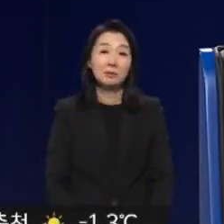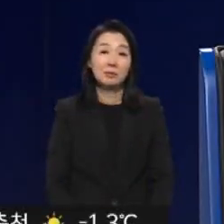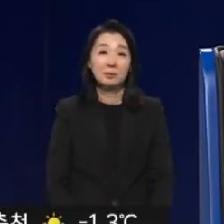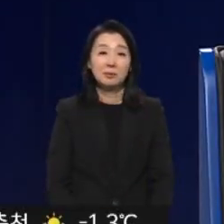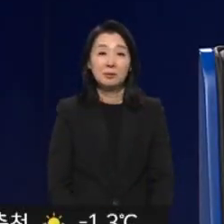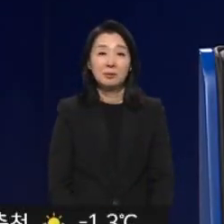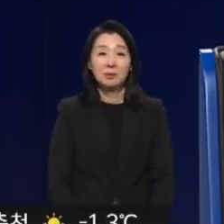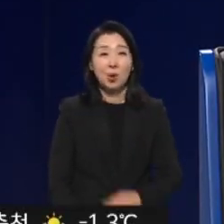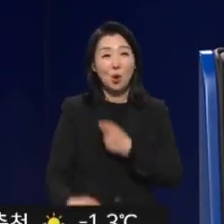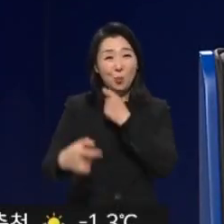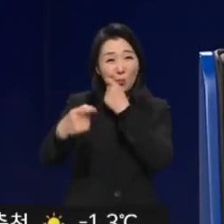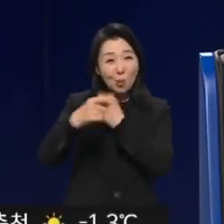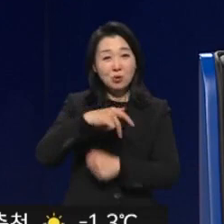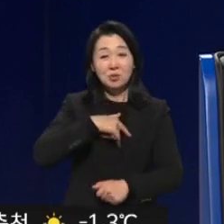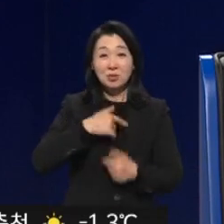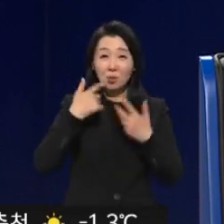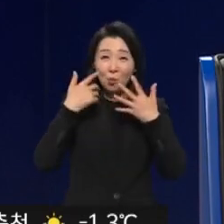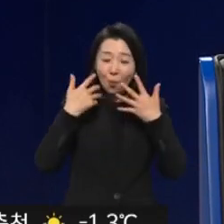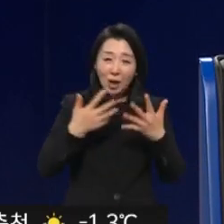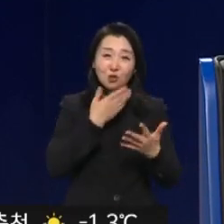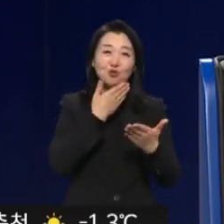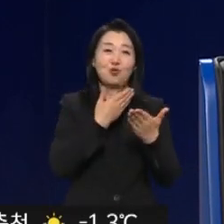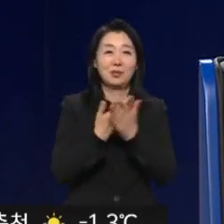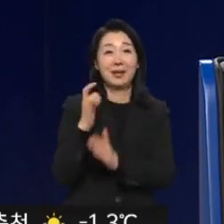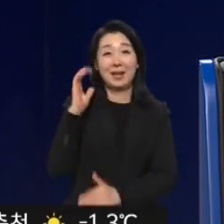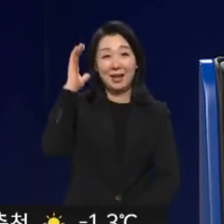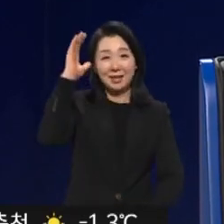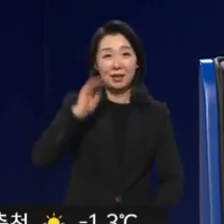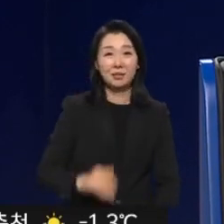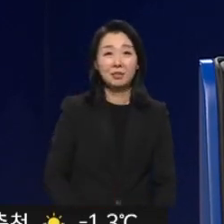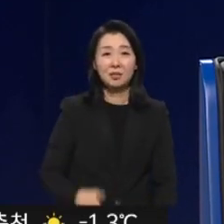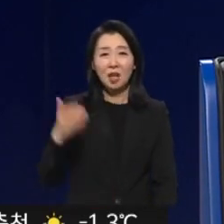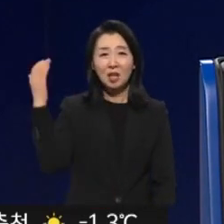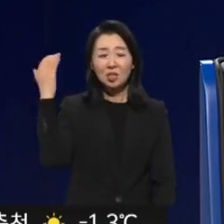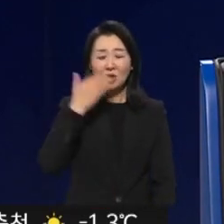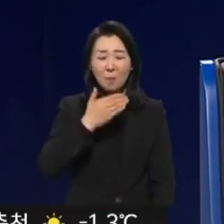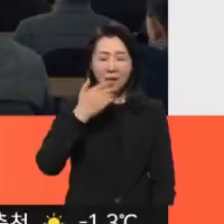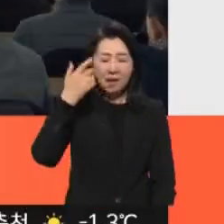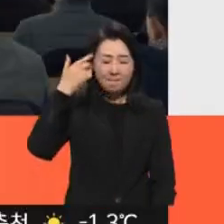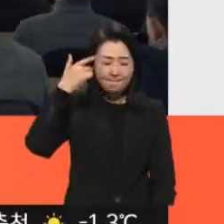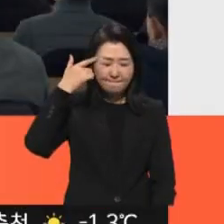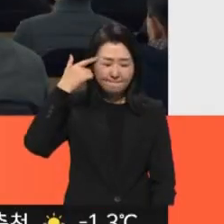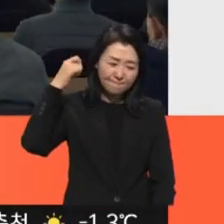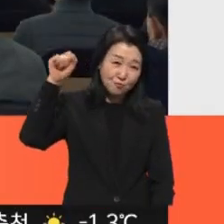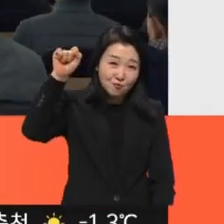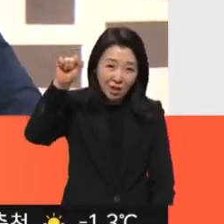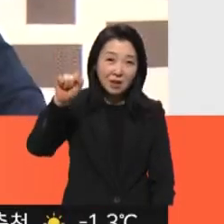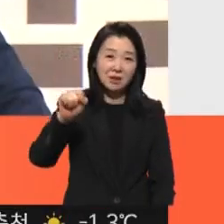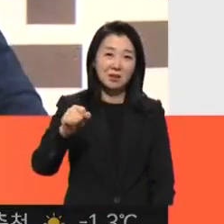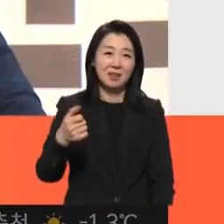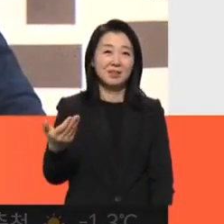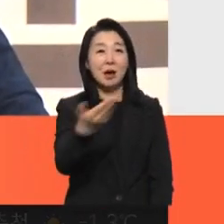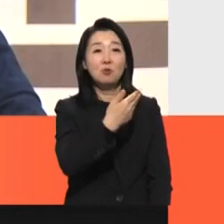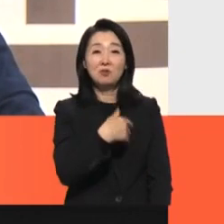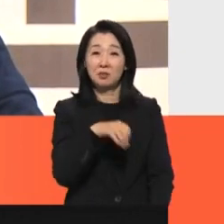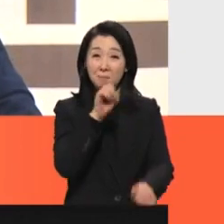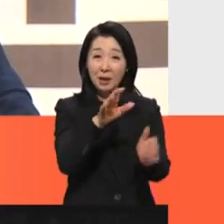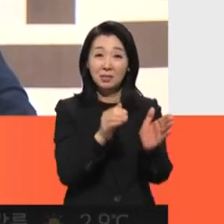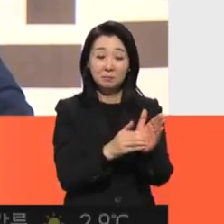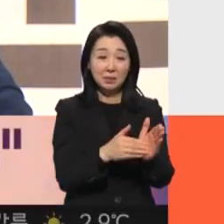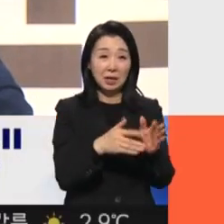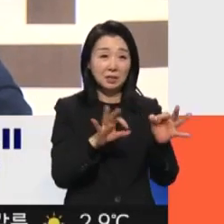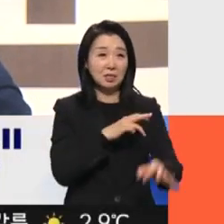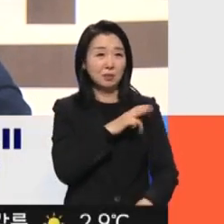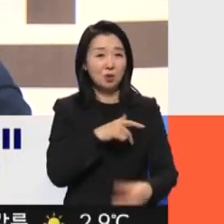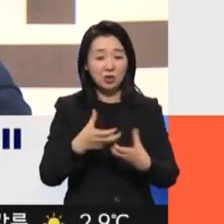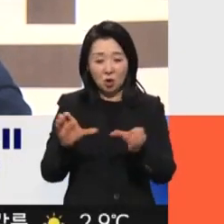의원은 보수 정체성 확립의 중요성을 강조했는데요. 선명한 투쟁 의지를 당원들에게 피력했습니다. 김 의원은